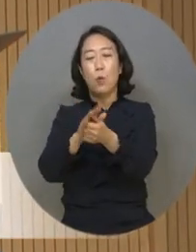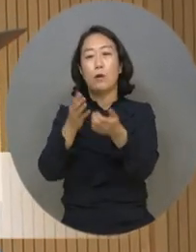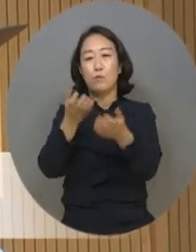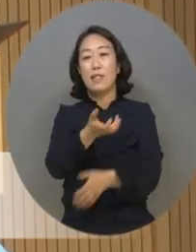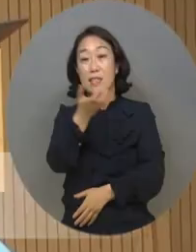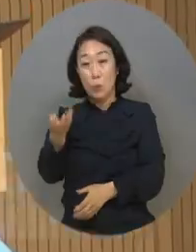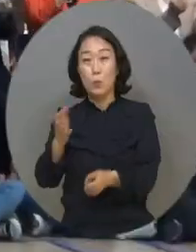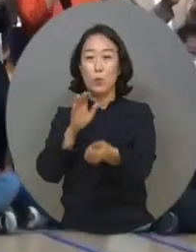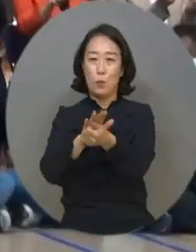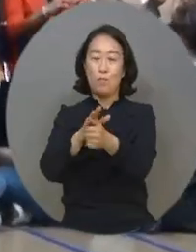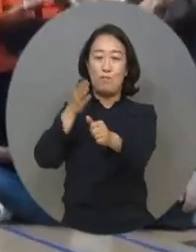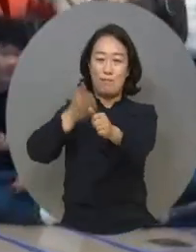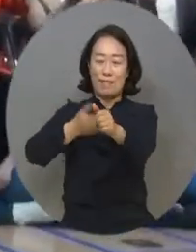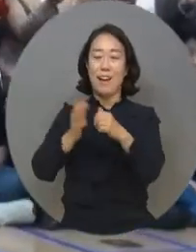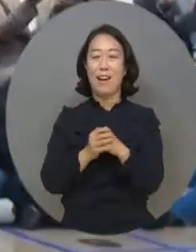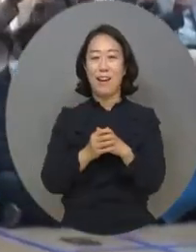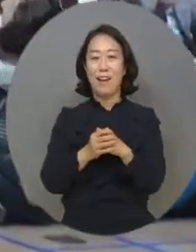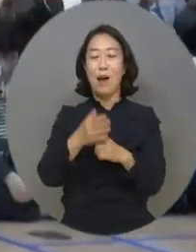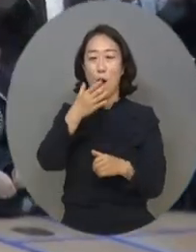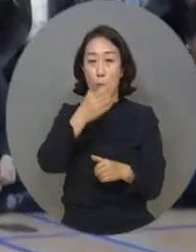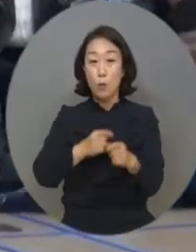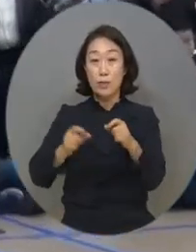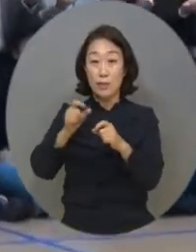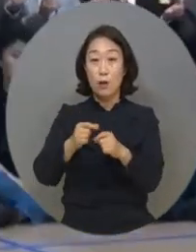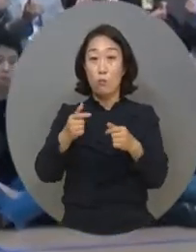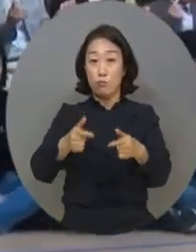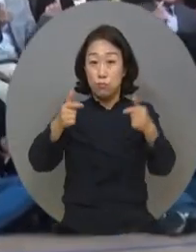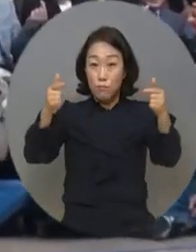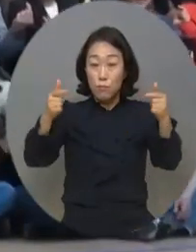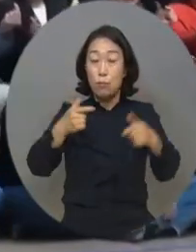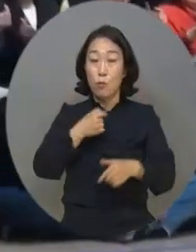바랍니다. 장애인의 복지 증진의 바람이